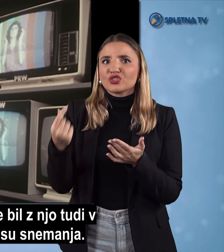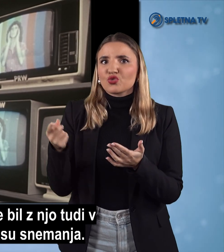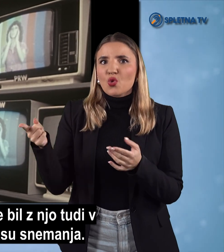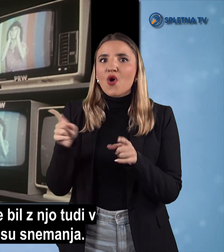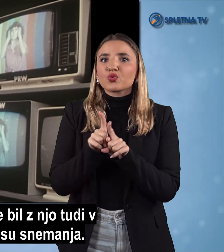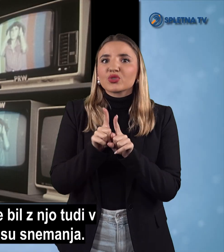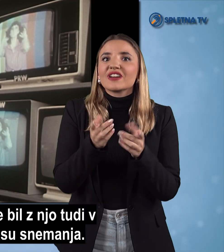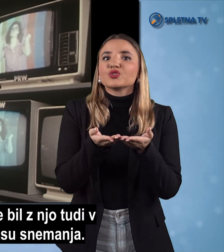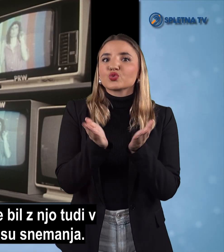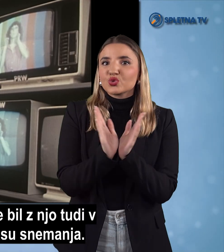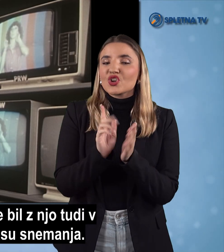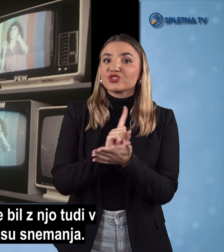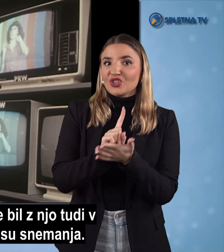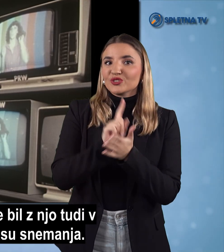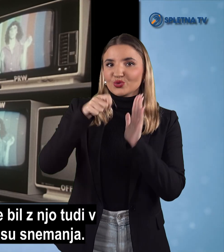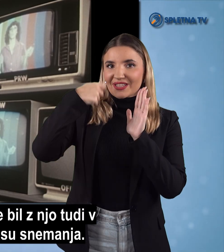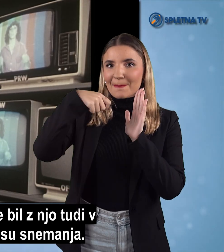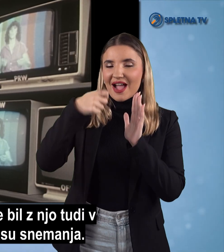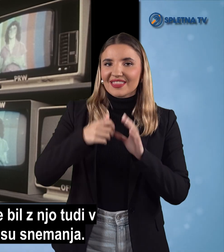tudi v studiu v času snemanja.